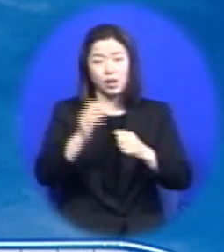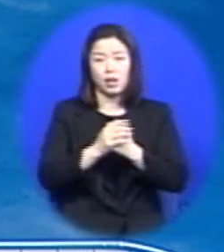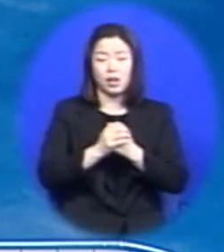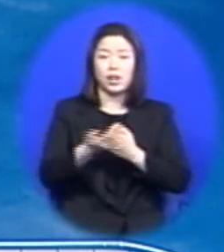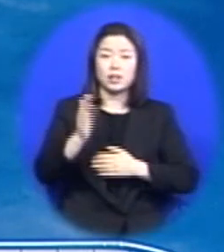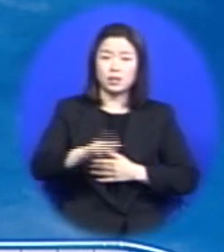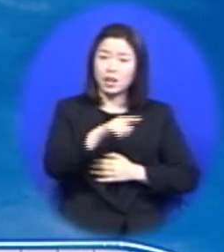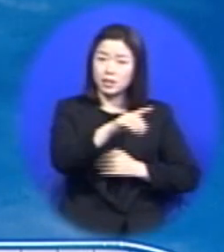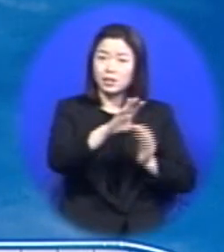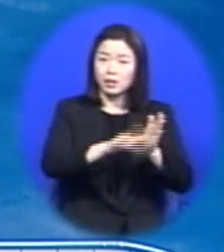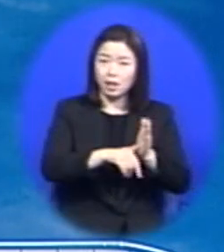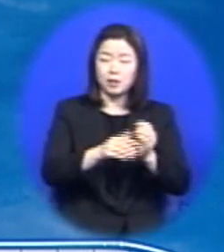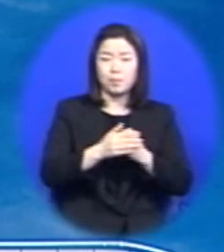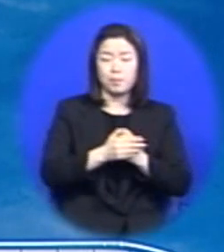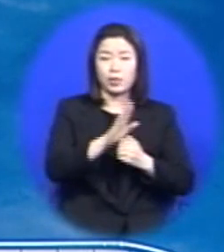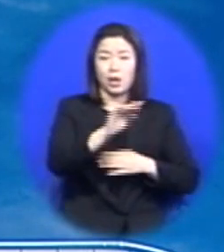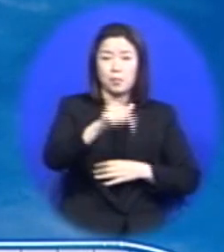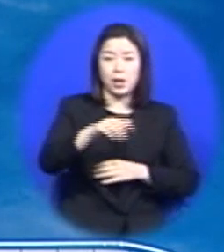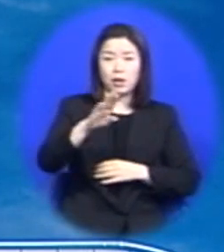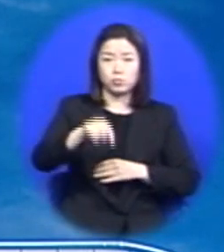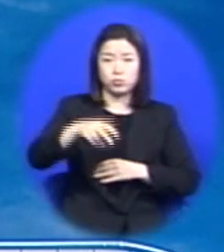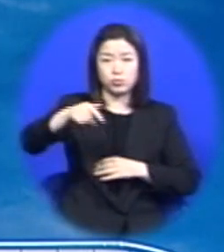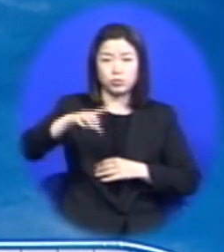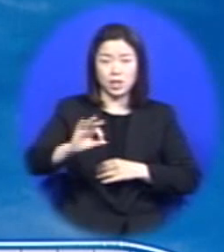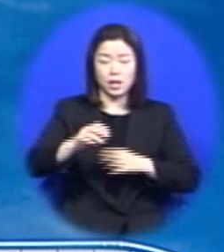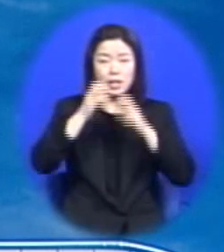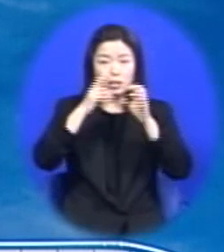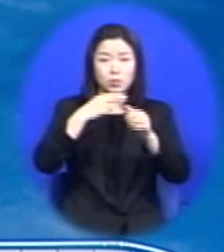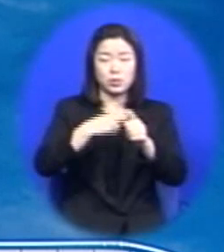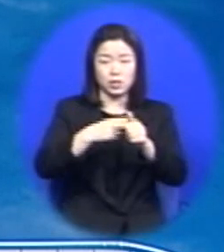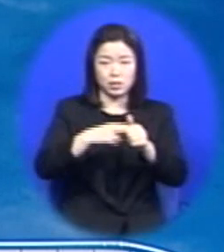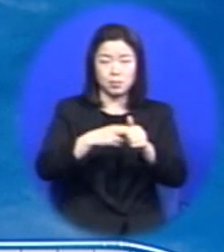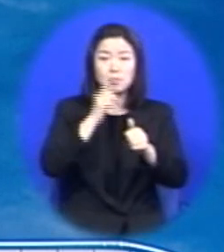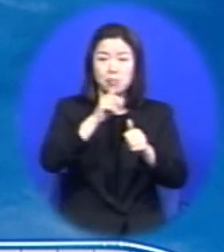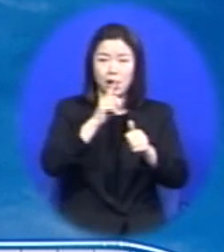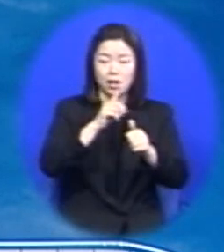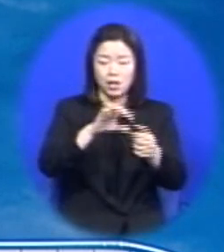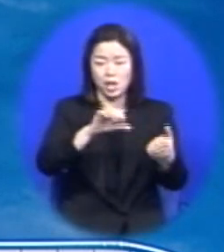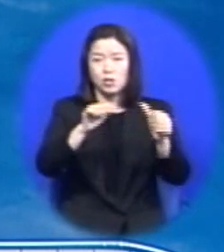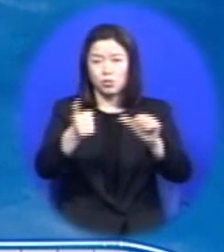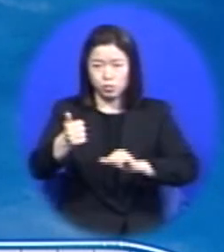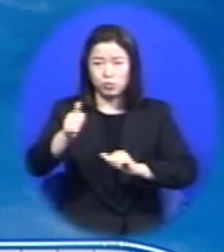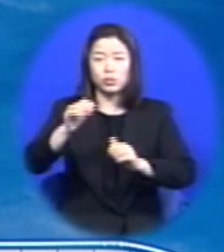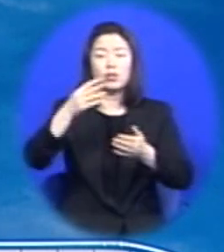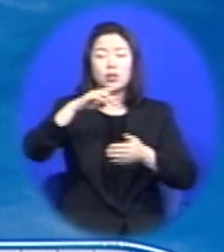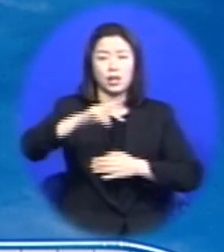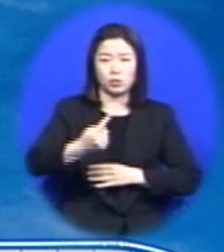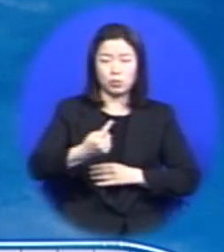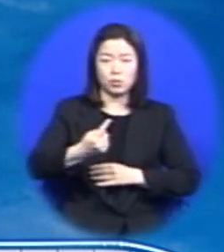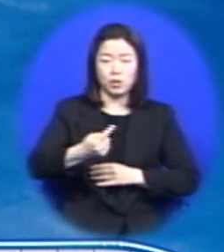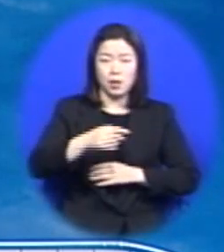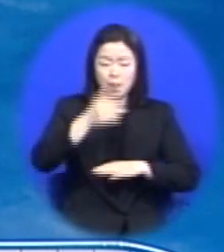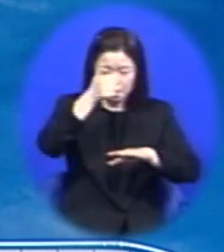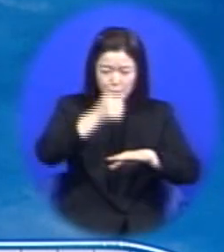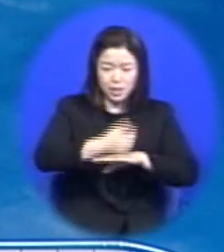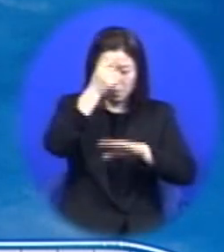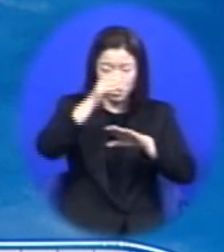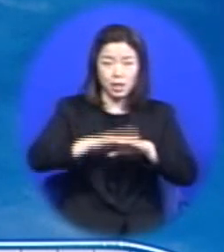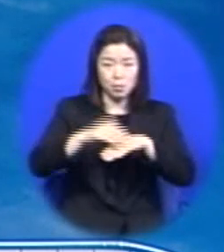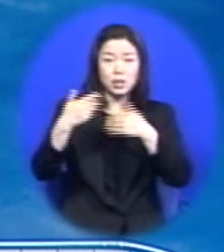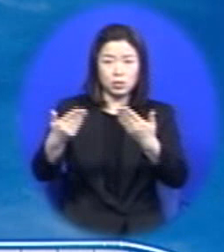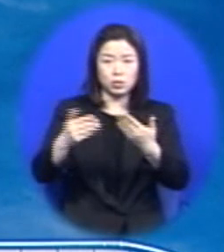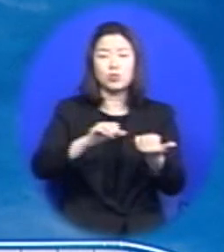선교사님이 죽더라도 예배드리자. 우리 마지막 예배라도 하나님께 드리고 그리고 죽자. 우리가